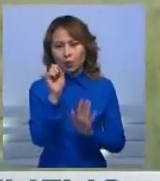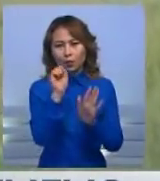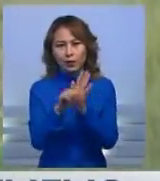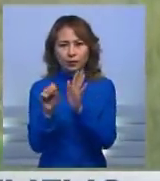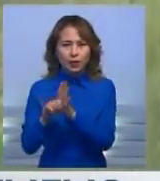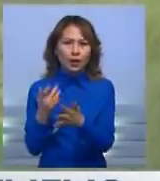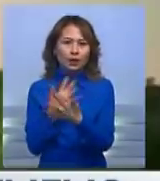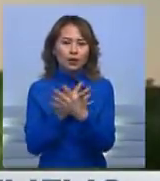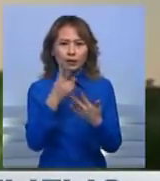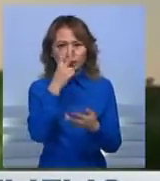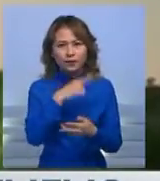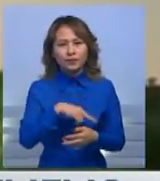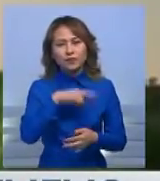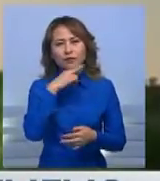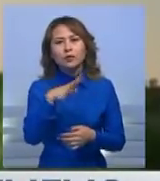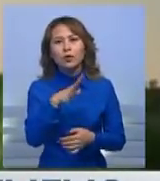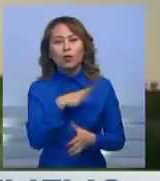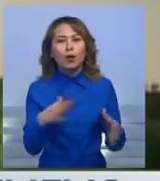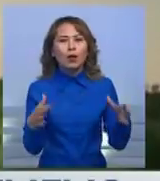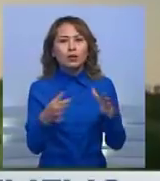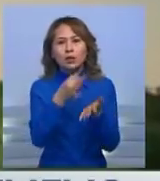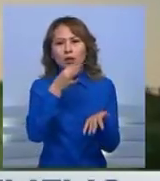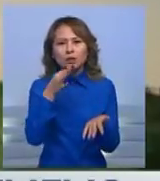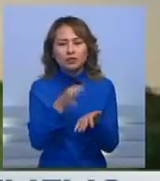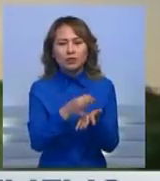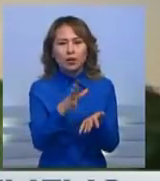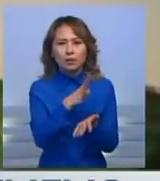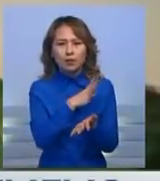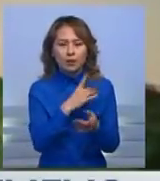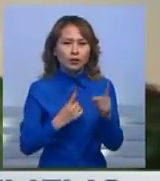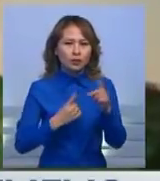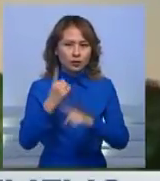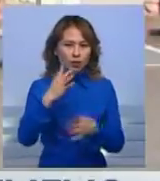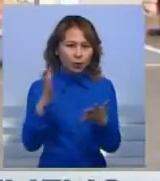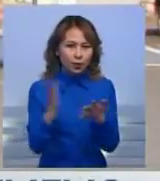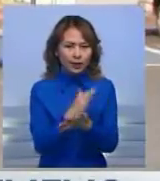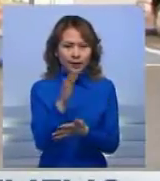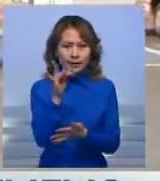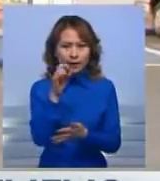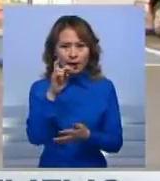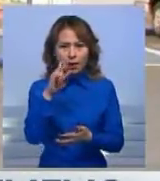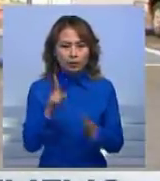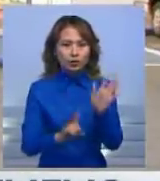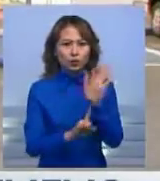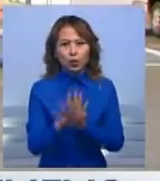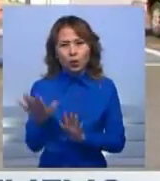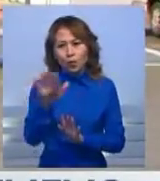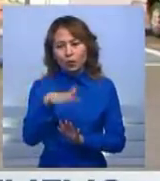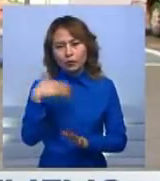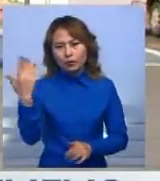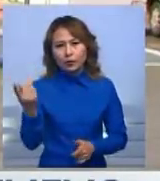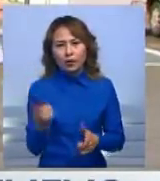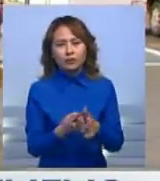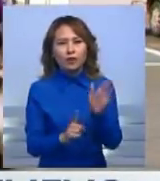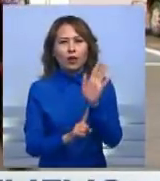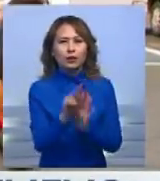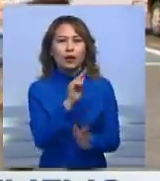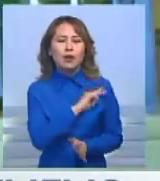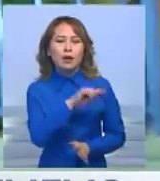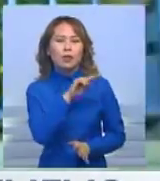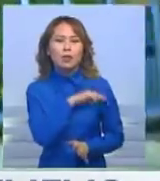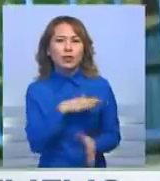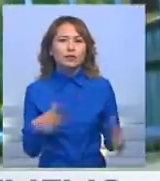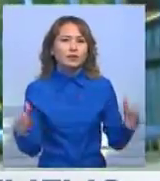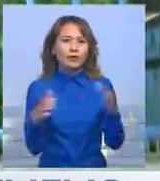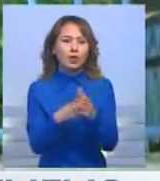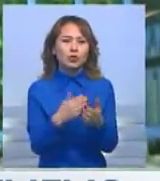де қарап қалған жоқ. Қарымта жауап ретінде бірнеше зымыран ұшырды. Израильдің оңтүстігінде алдын ала хабарлау жүйесі іске қосылды. Зымырандардың